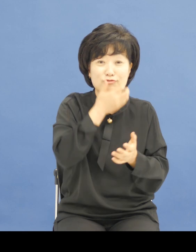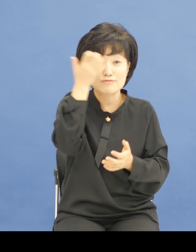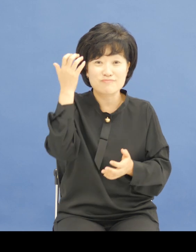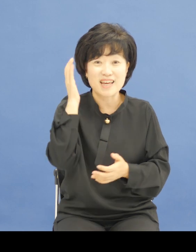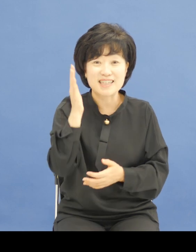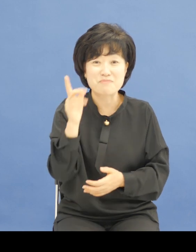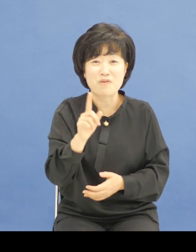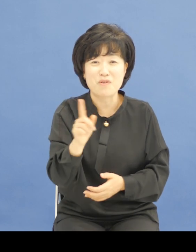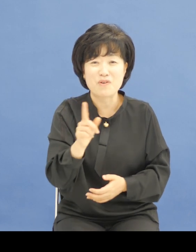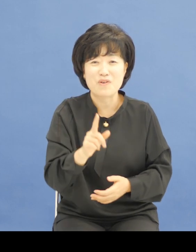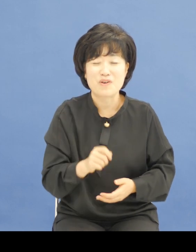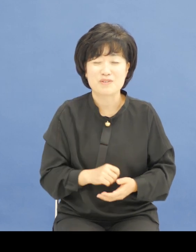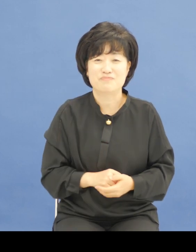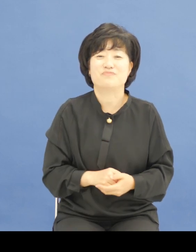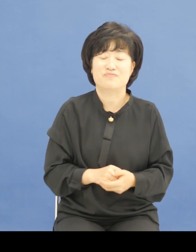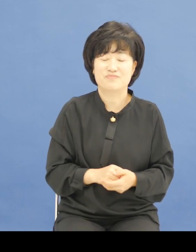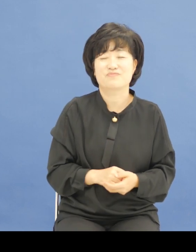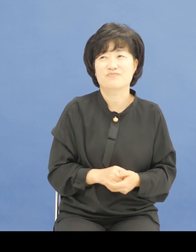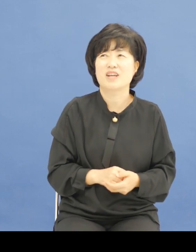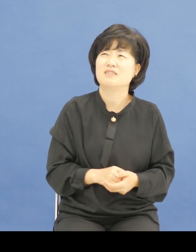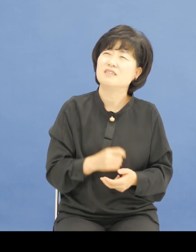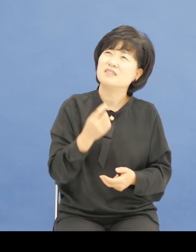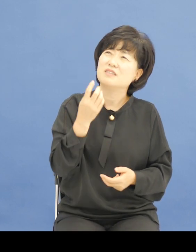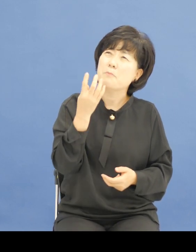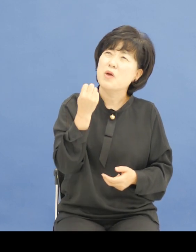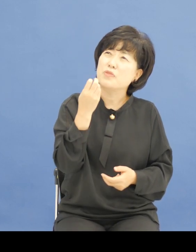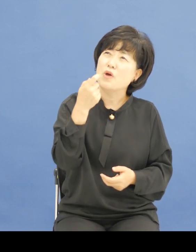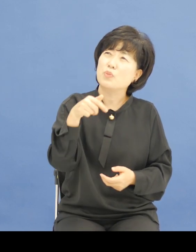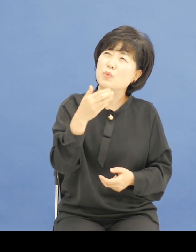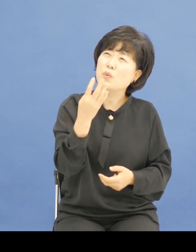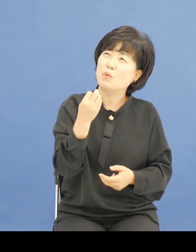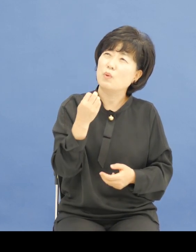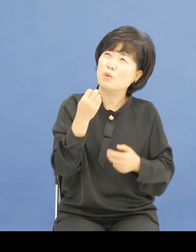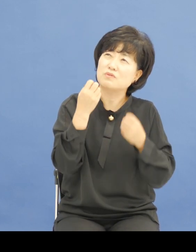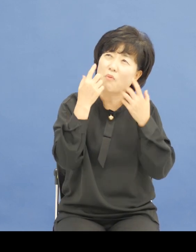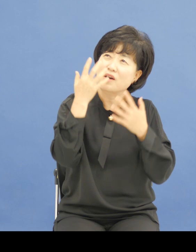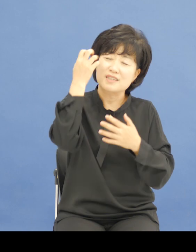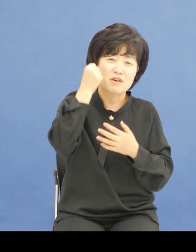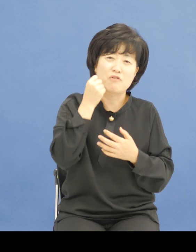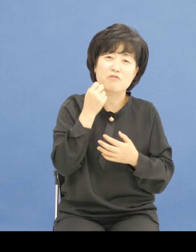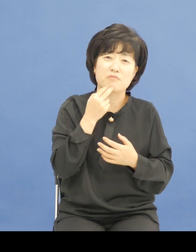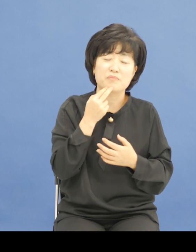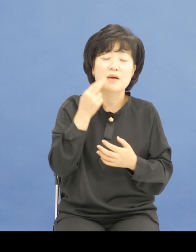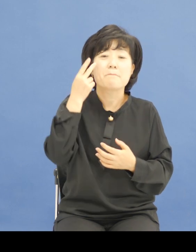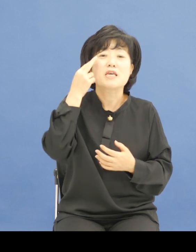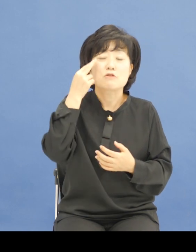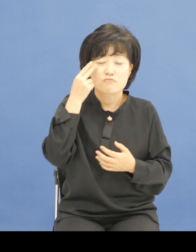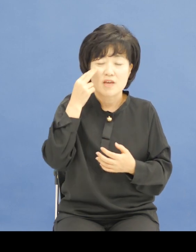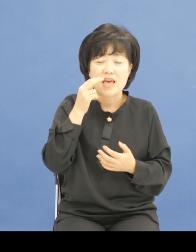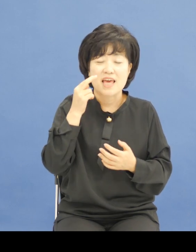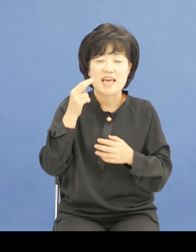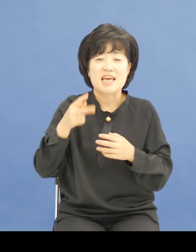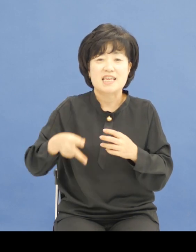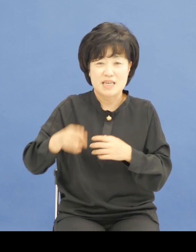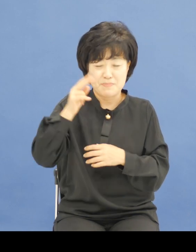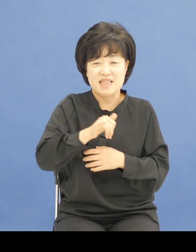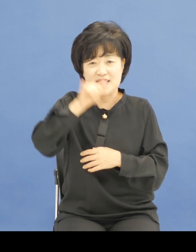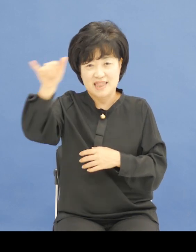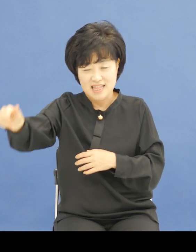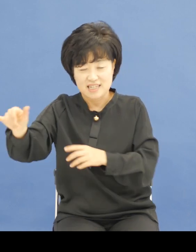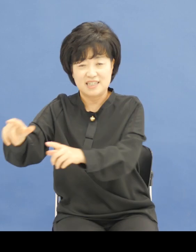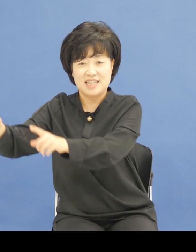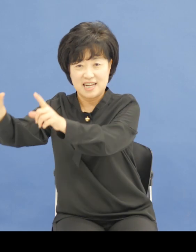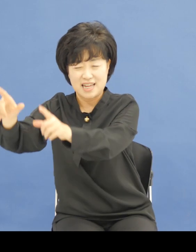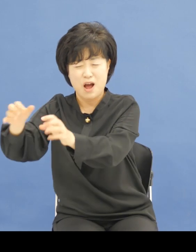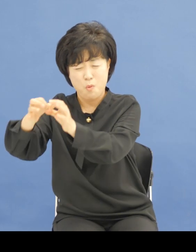그게 몇 년도인가 정확히 기억은 안 나는데 미국에 이민 갔다가 네. 와서